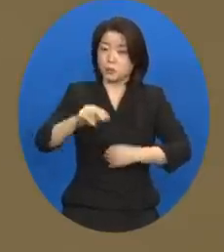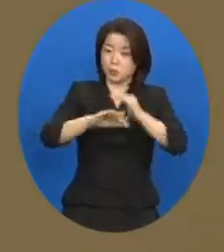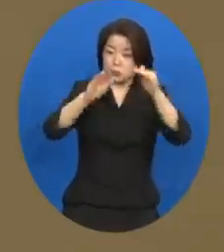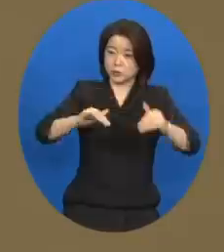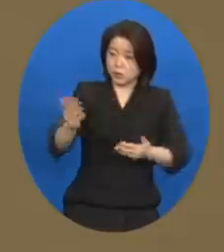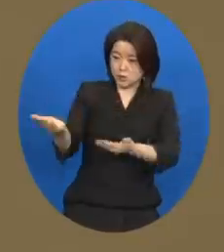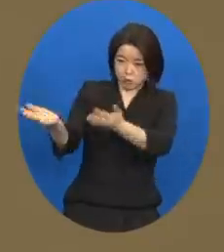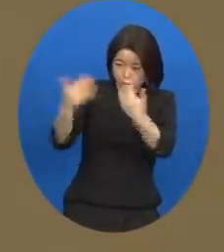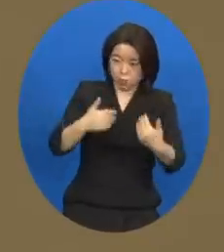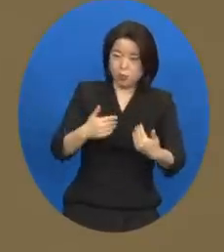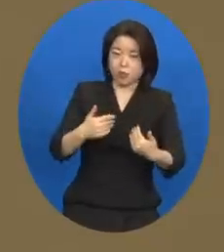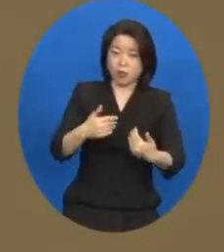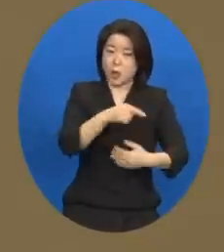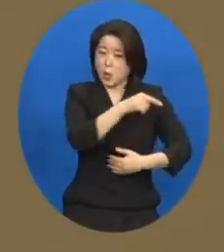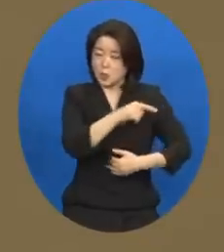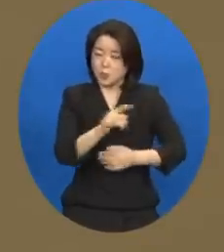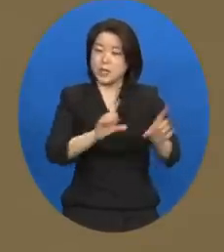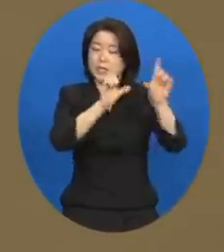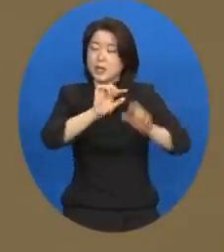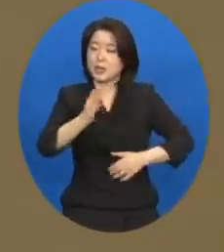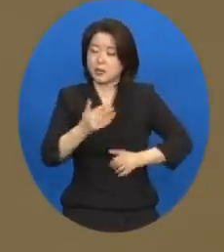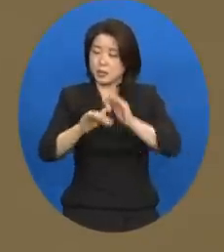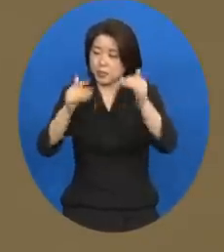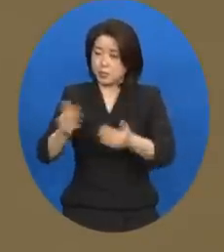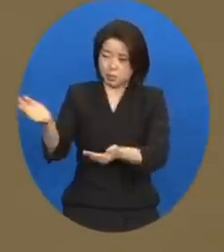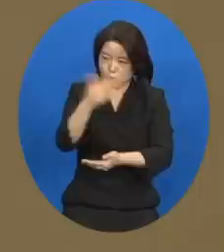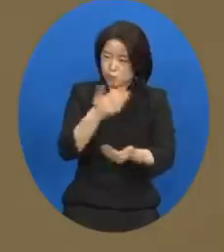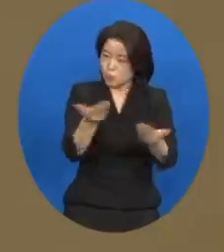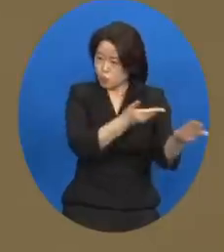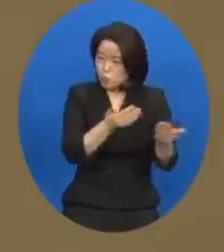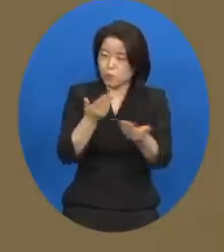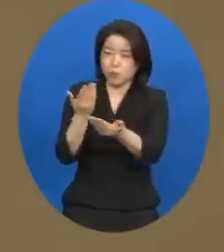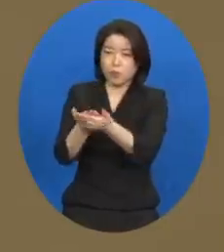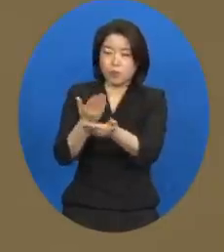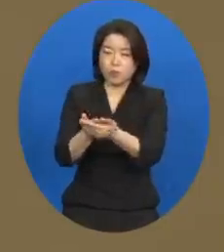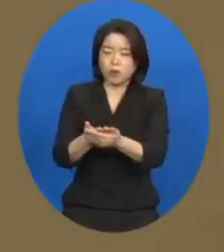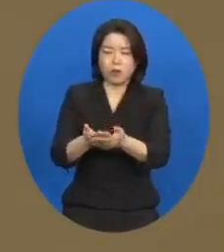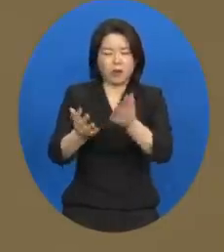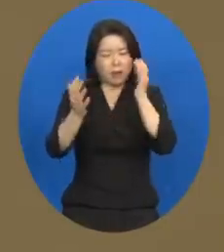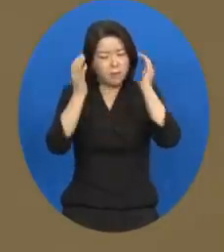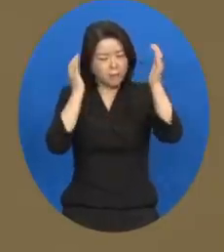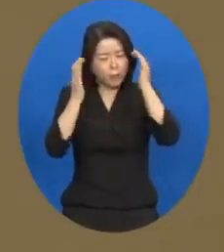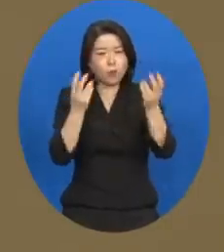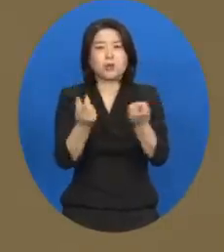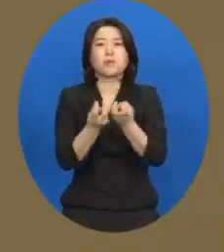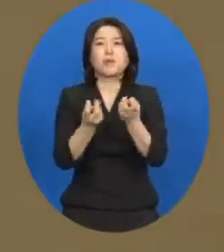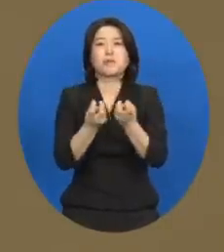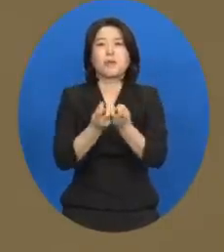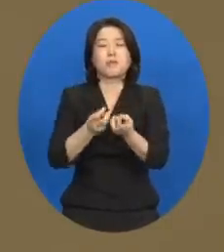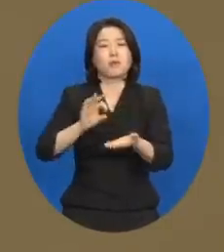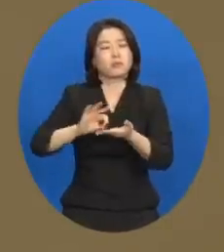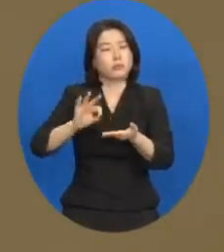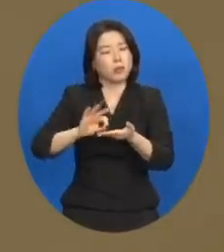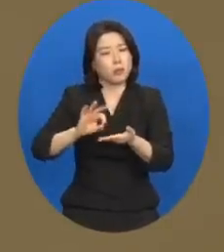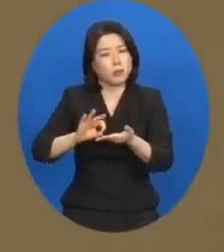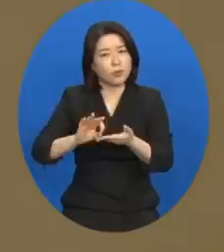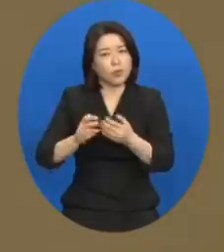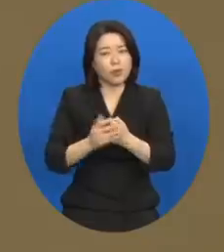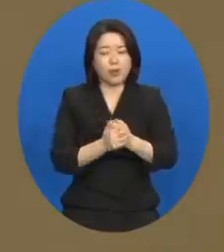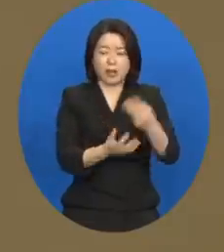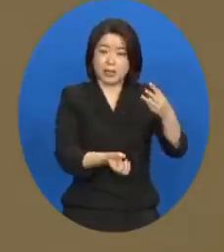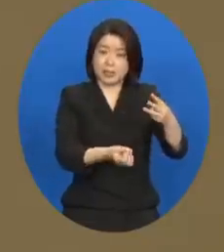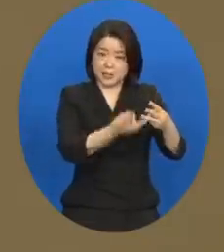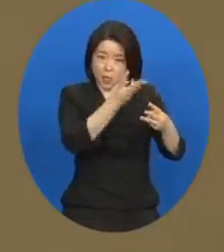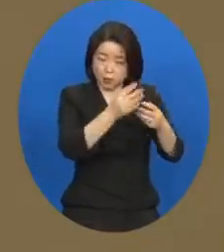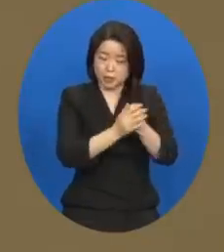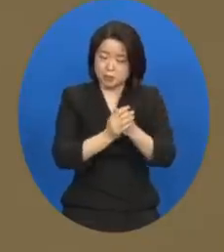내놓아라, 레위 지파가 살 성읍을 내어놓으라고, 왜 이런 복잡한 방법을 취하여 레위